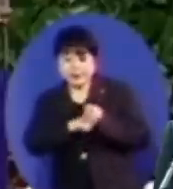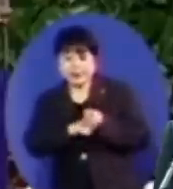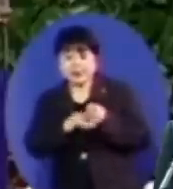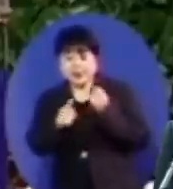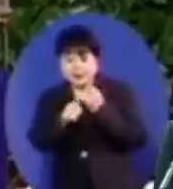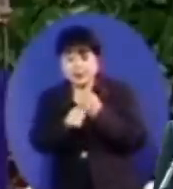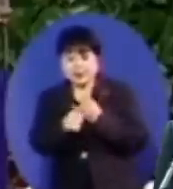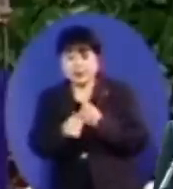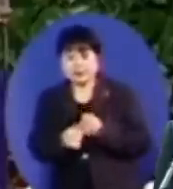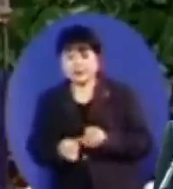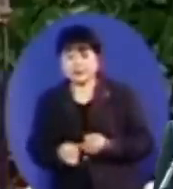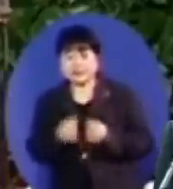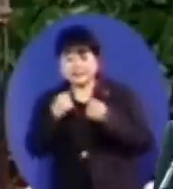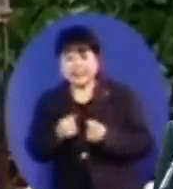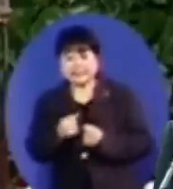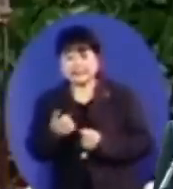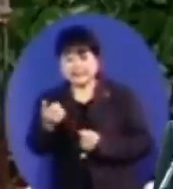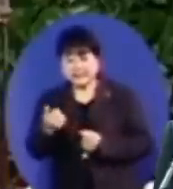것이 나타났더라.